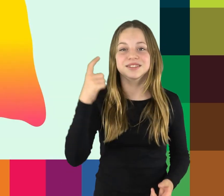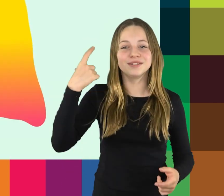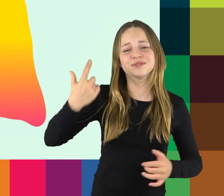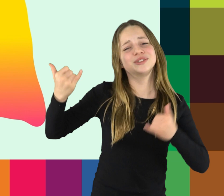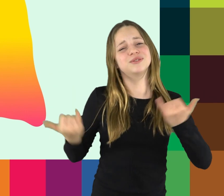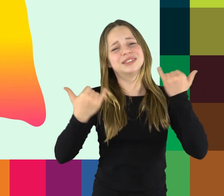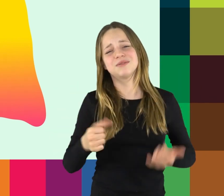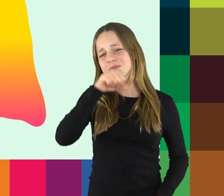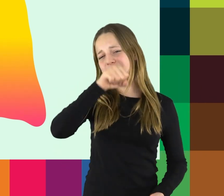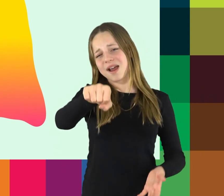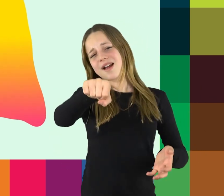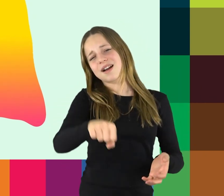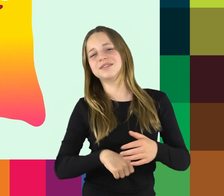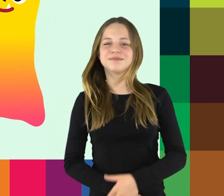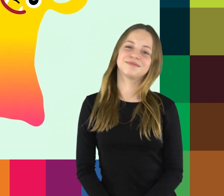avec Zuko.